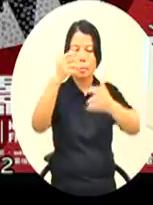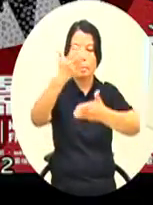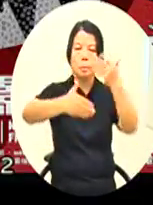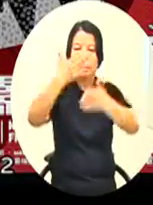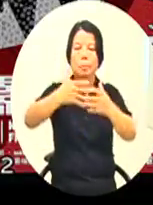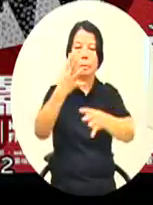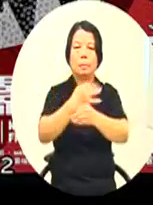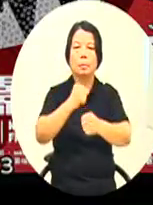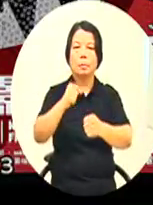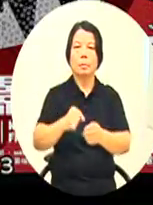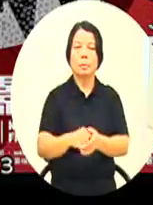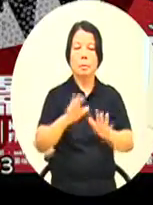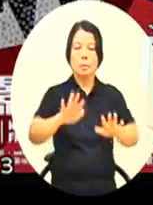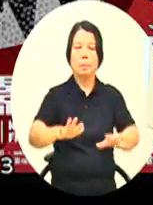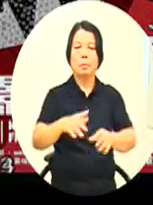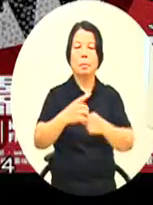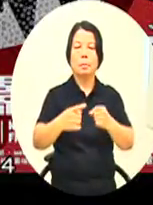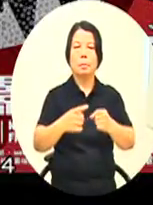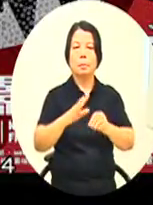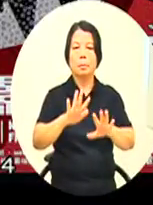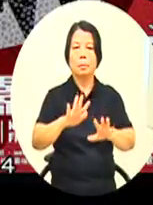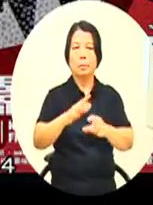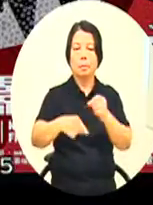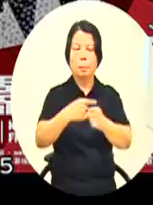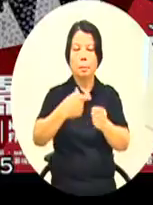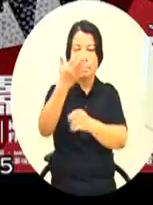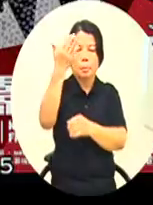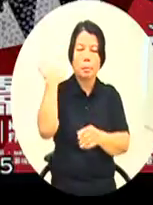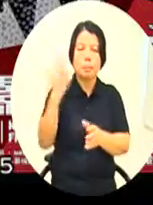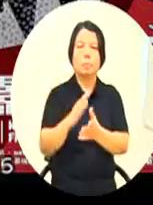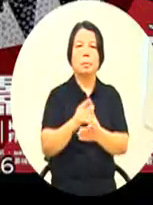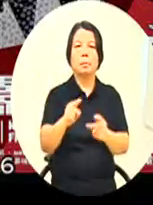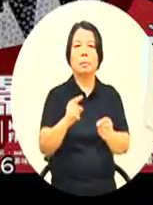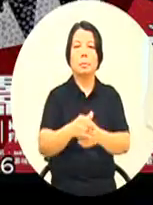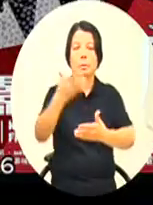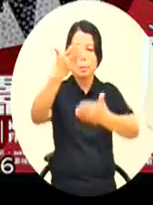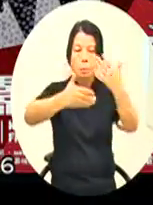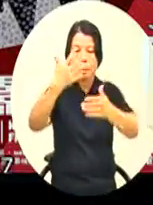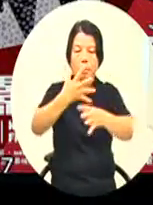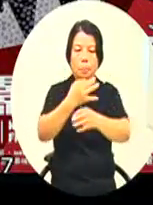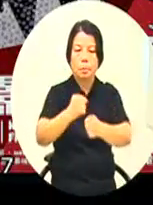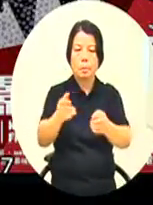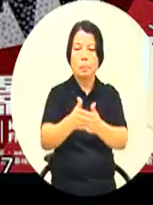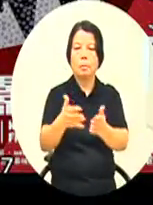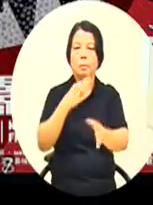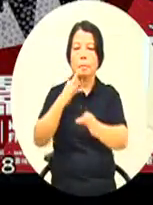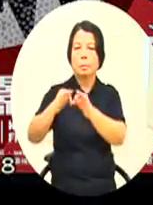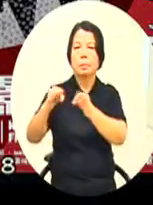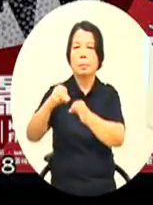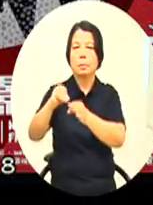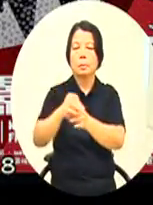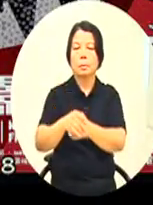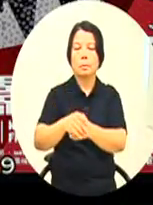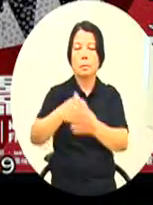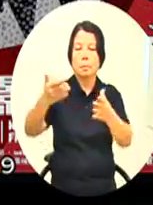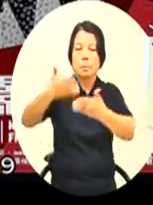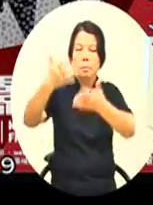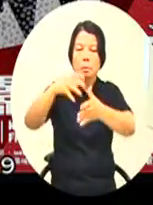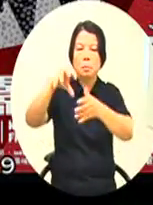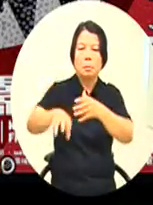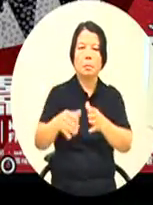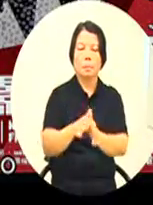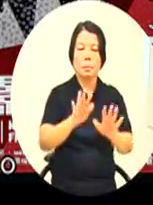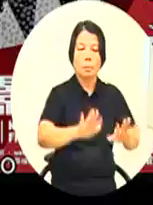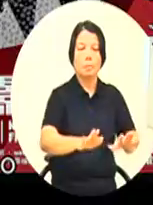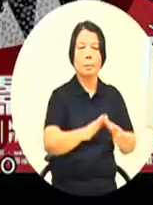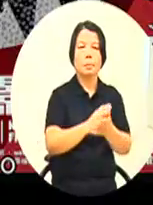那高雄电影节今年它其实以往高雄电影节都是在比较商业影城的场地来放映电影，那我们